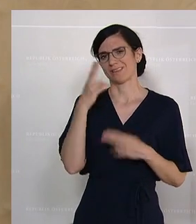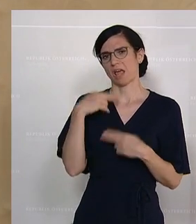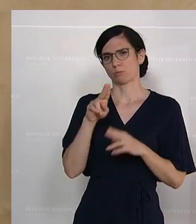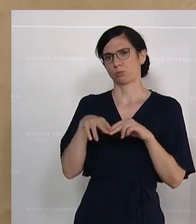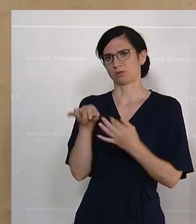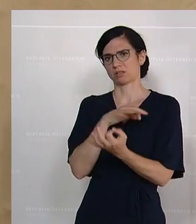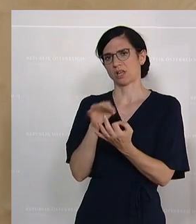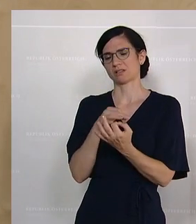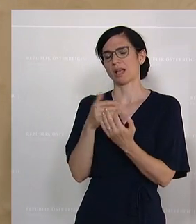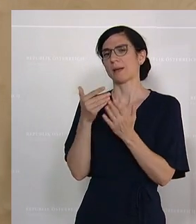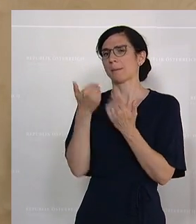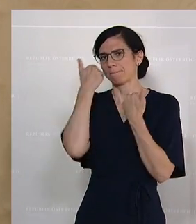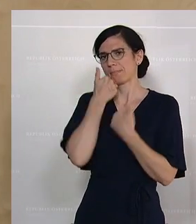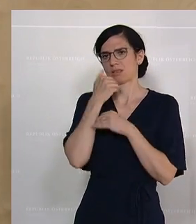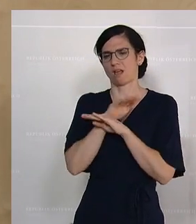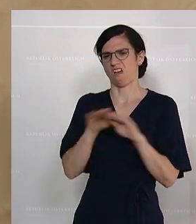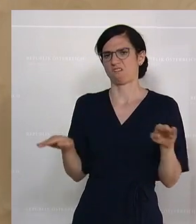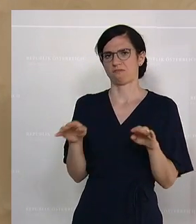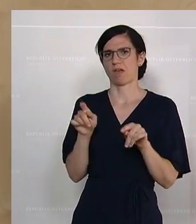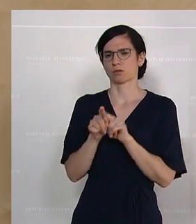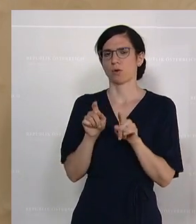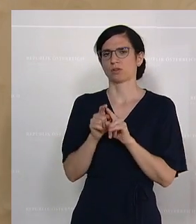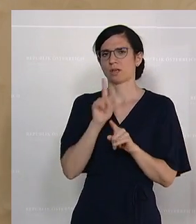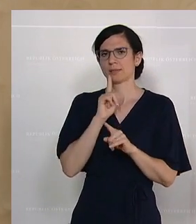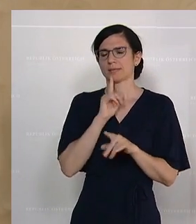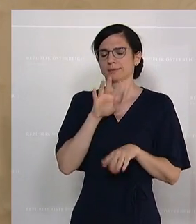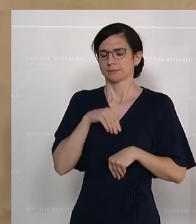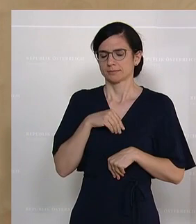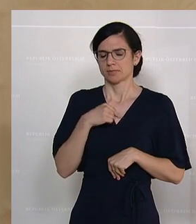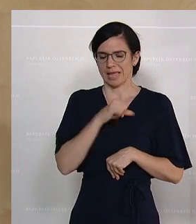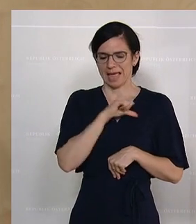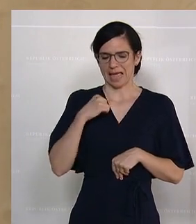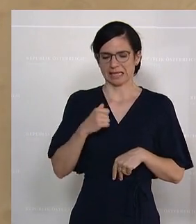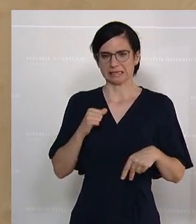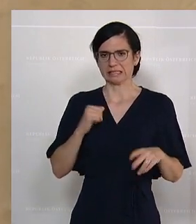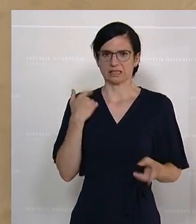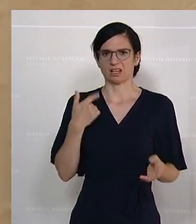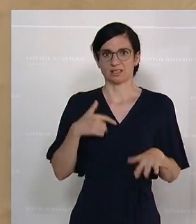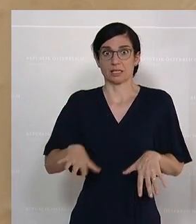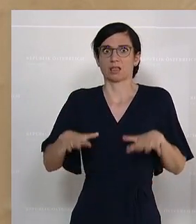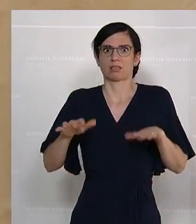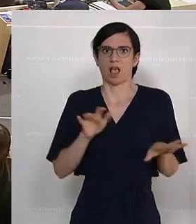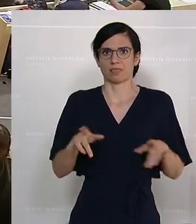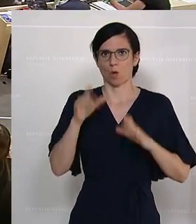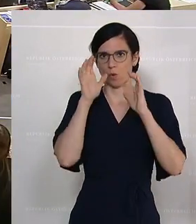bitten das zu unterlassen und zweimal darüber hinwegzusehen dass olivia um der eigenen skandale in der fabrik kümmern